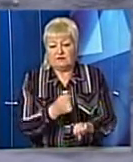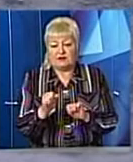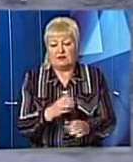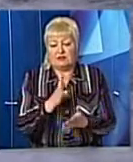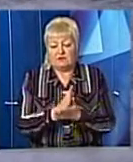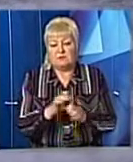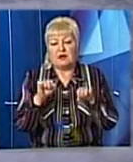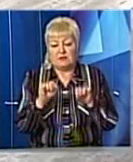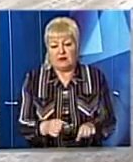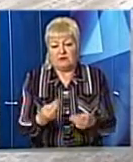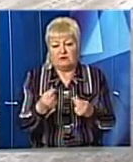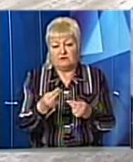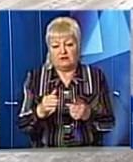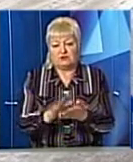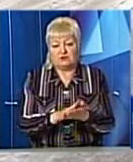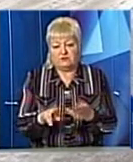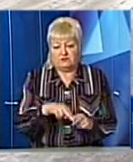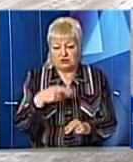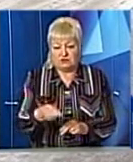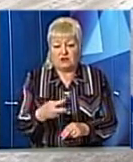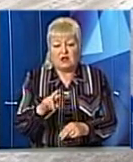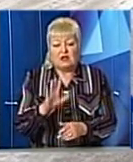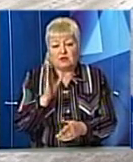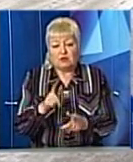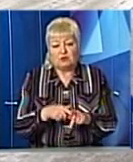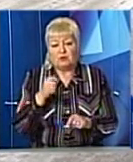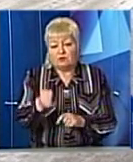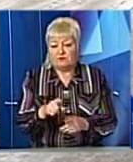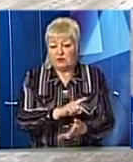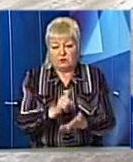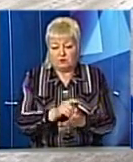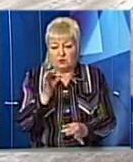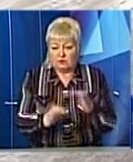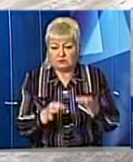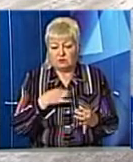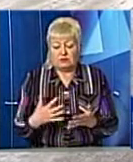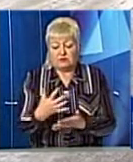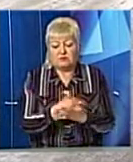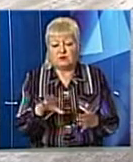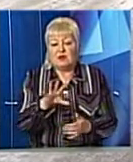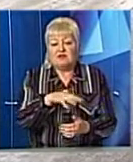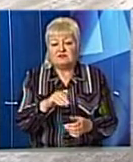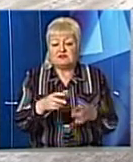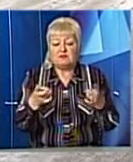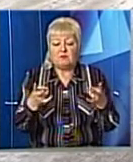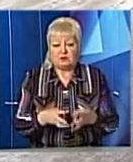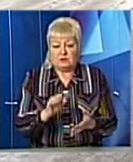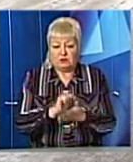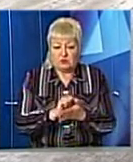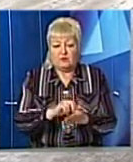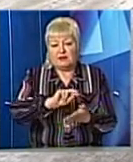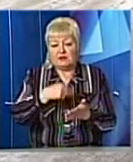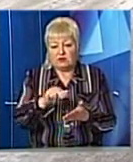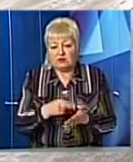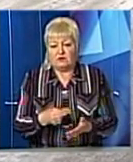на фінансове відшкодування. Я буду подавати обов'язково в суд. Я зберу всі потрібні документи, довідки. Вивчивши